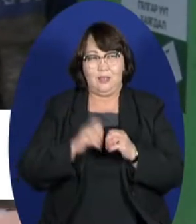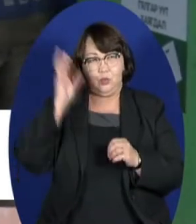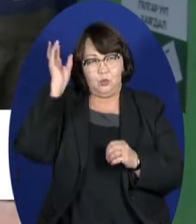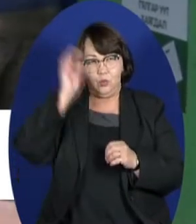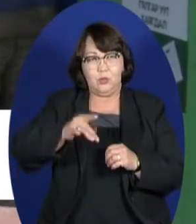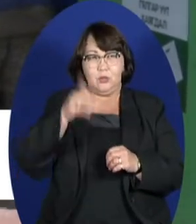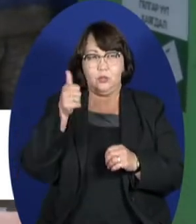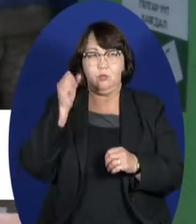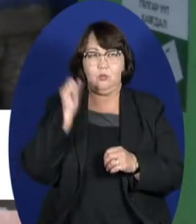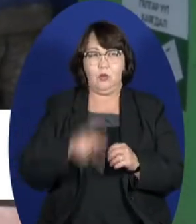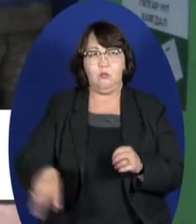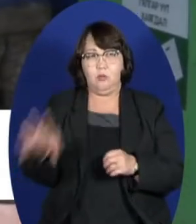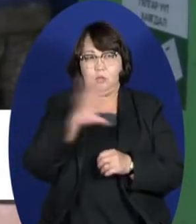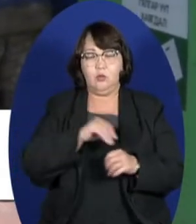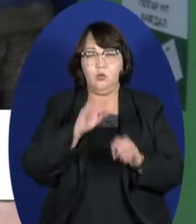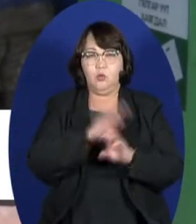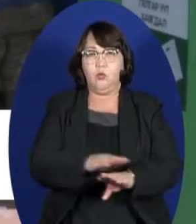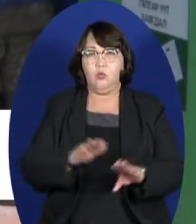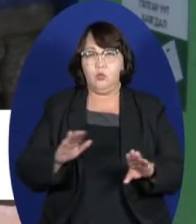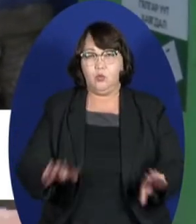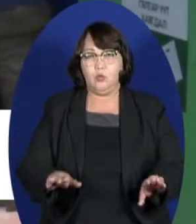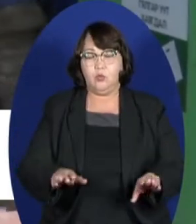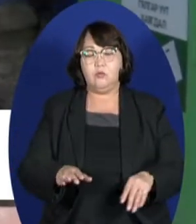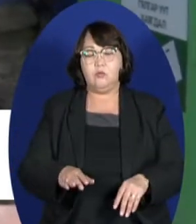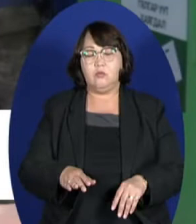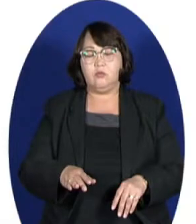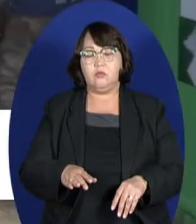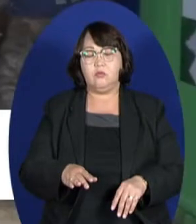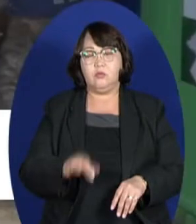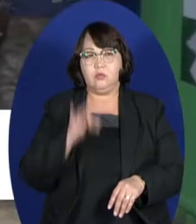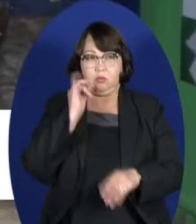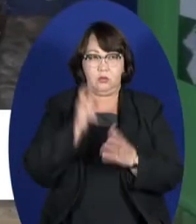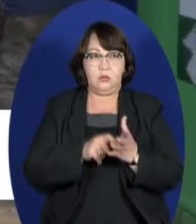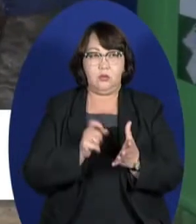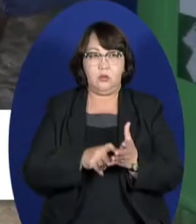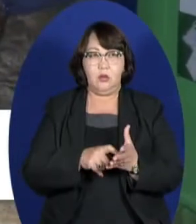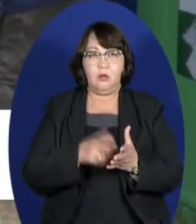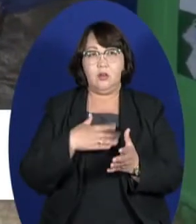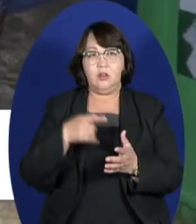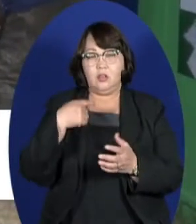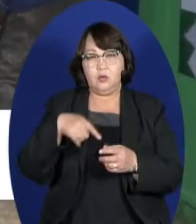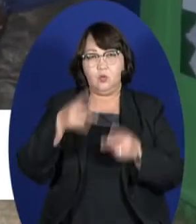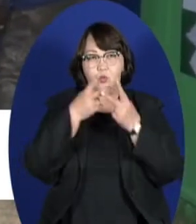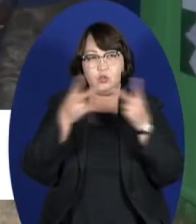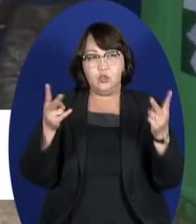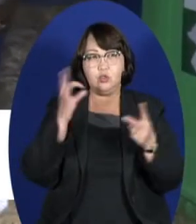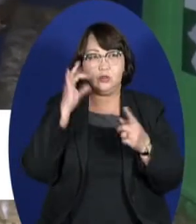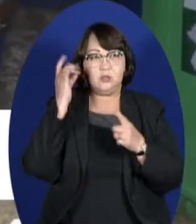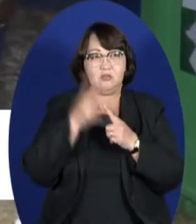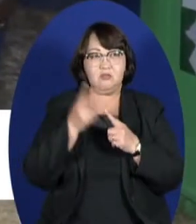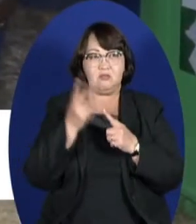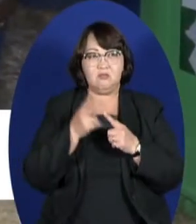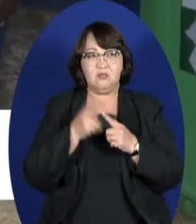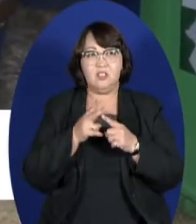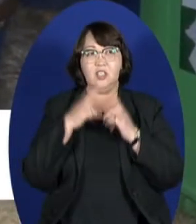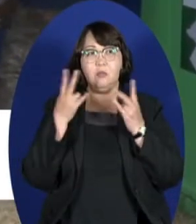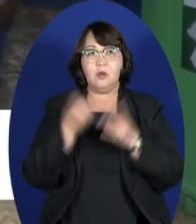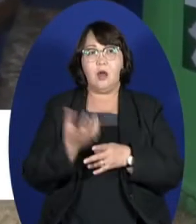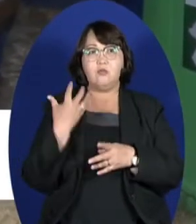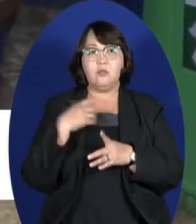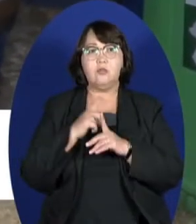хөвсчүүл энэ бидний үр хойч үр хөвгтүүд маань бидний их хэрэгтэй. Үндэсний олон нийтийн телевиз маань нийгмийнхаа хүрээнд өөрөө